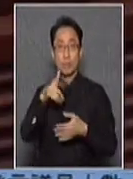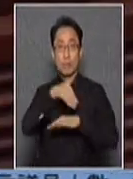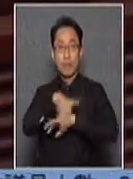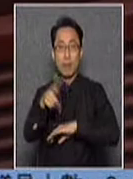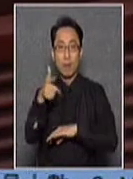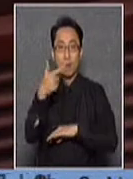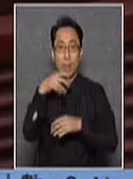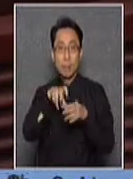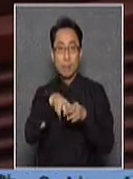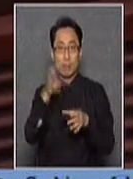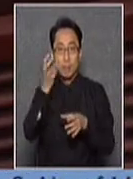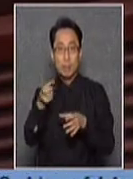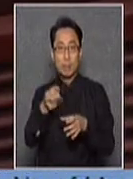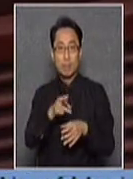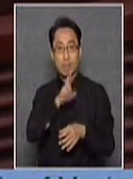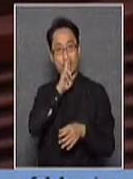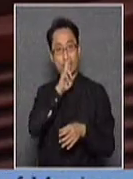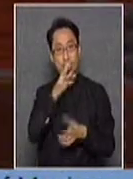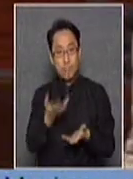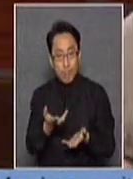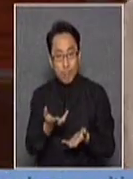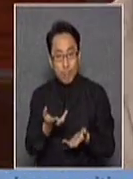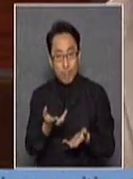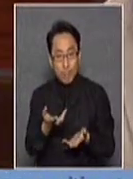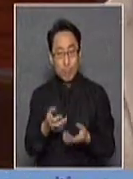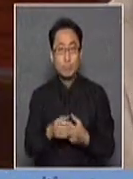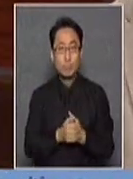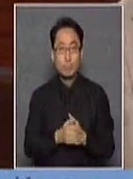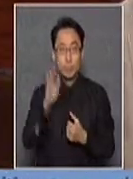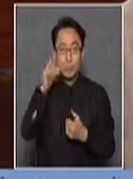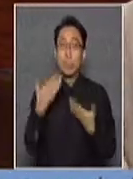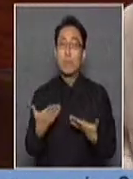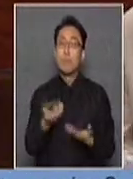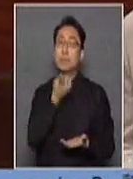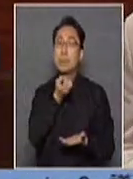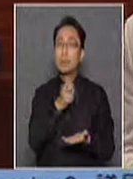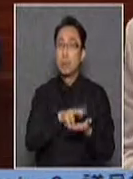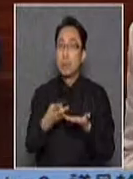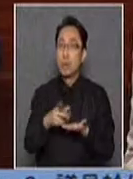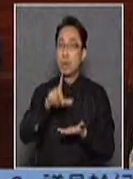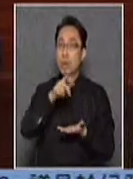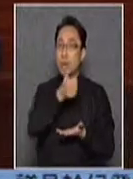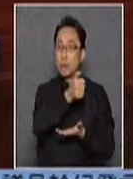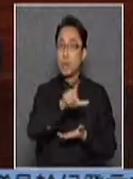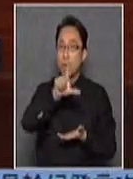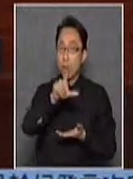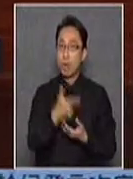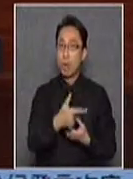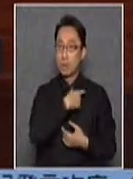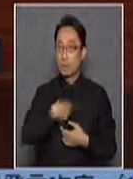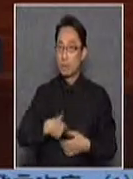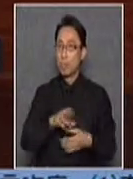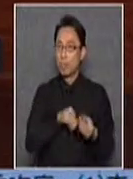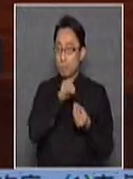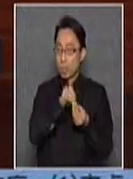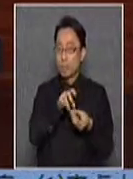到沒聲出了，是吧？所以希望透過今天的動議，都多謝梁志祥議員關注新界西的問題，但是